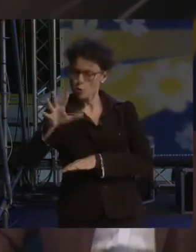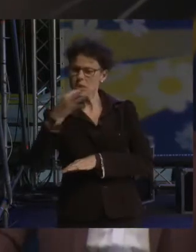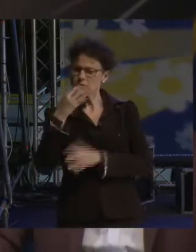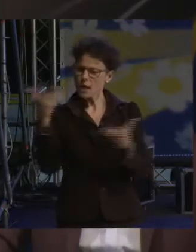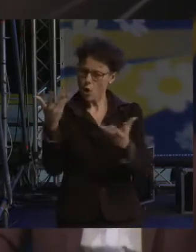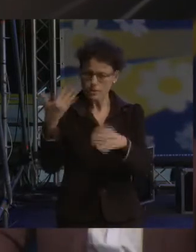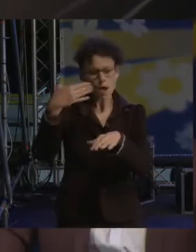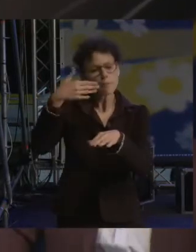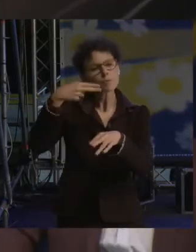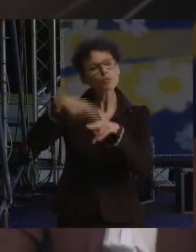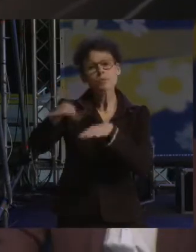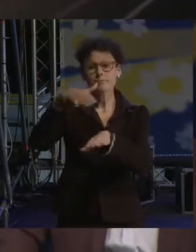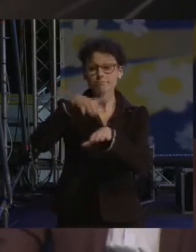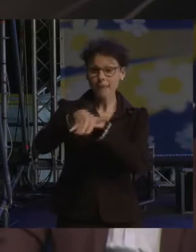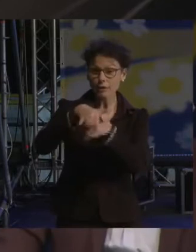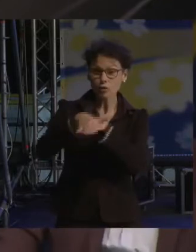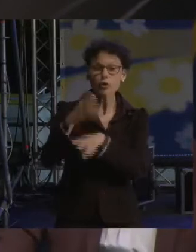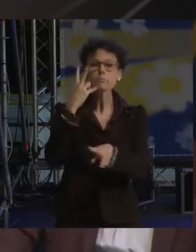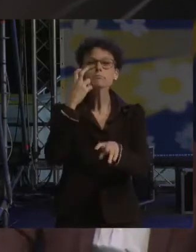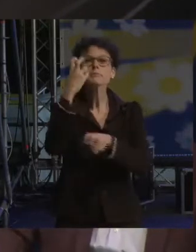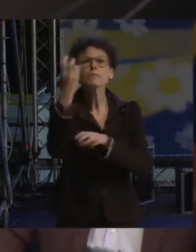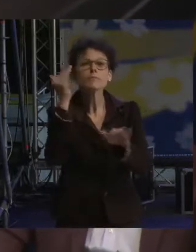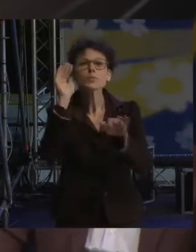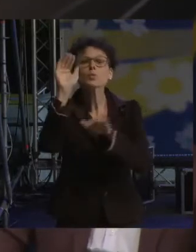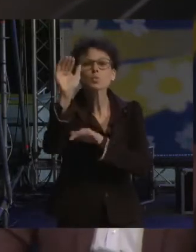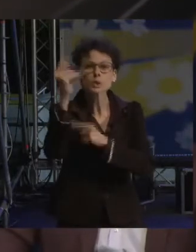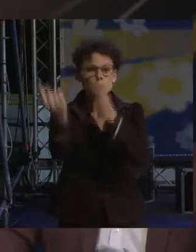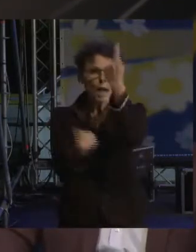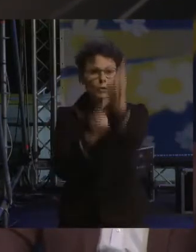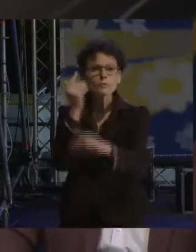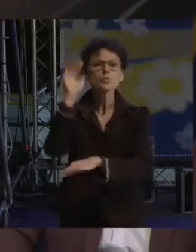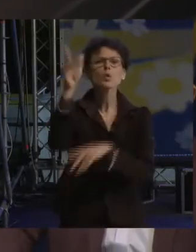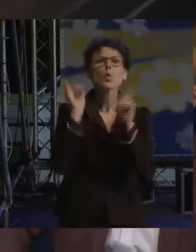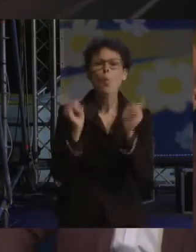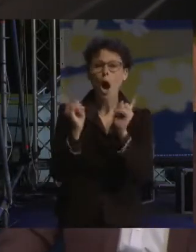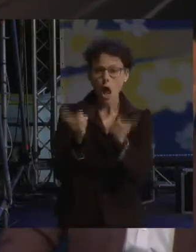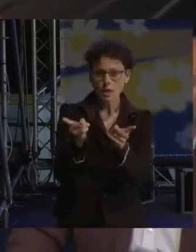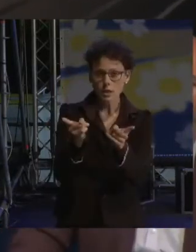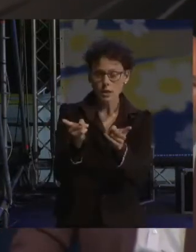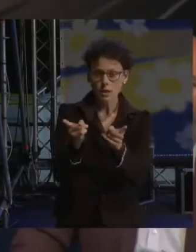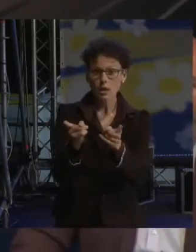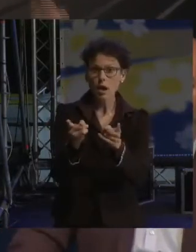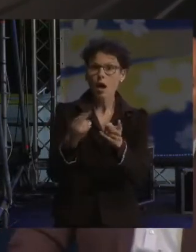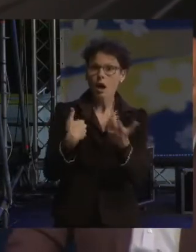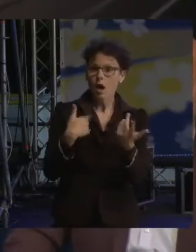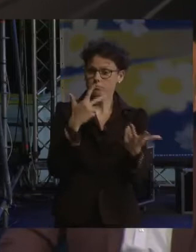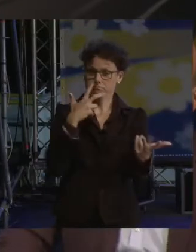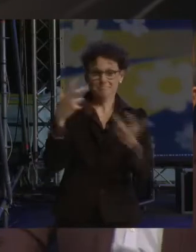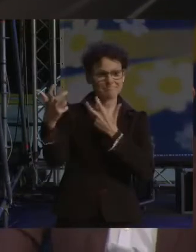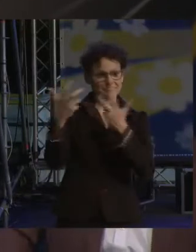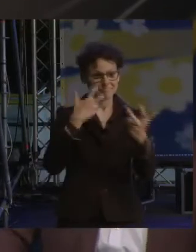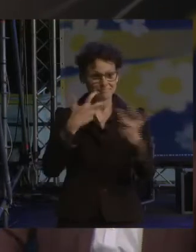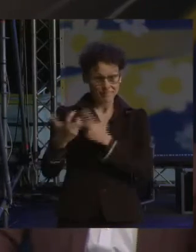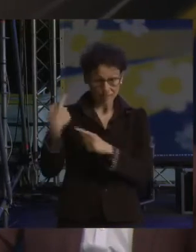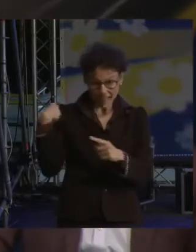per poter prevedere il futuro prevedere gli scenari e questa è una cosa stratosferica incredibile non c'era mai